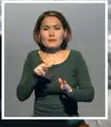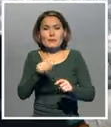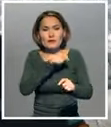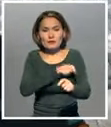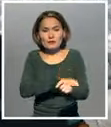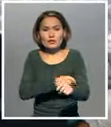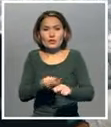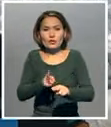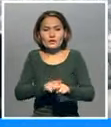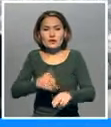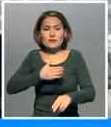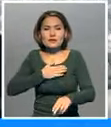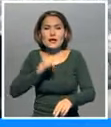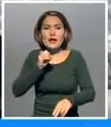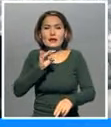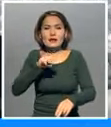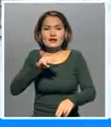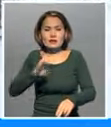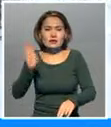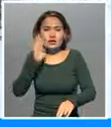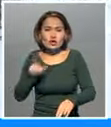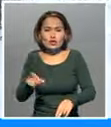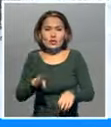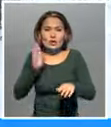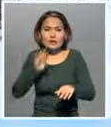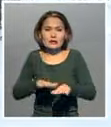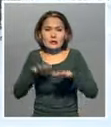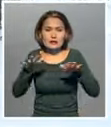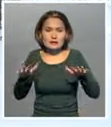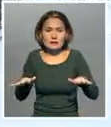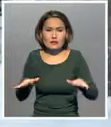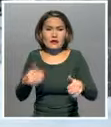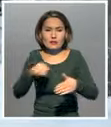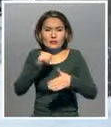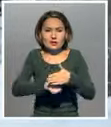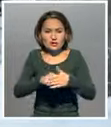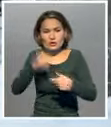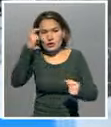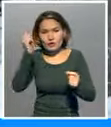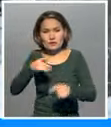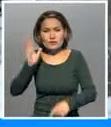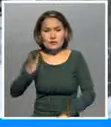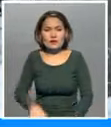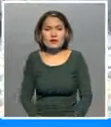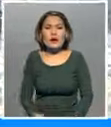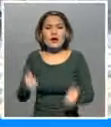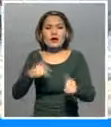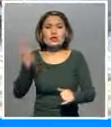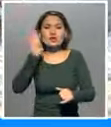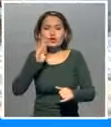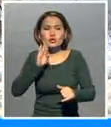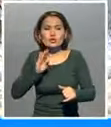өзімізде саламыз бойынша ең критический уровень деген сол. Алайда қазір мамандар қауіп сейілді деп отыр. Түннен бері су деңгейі 30